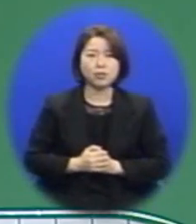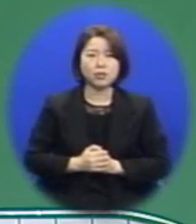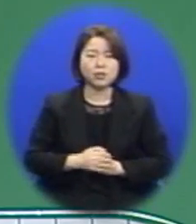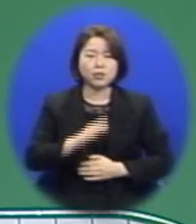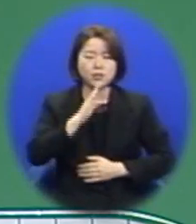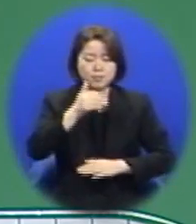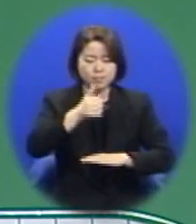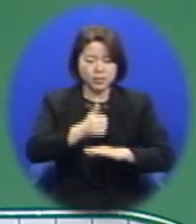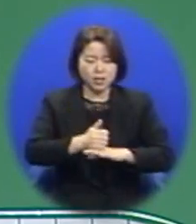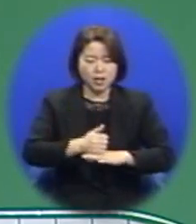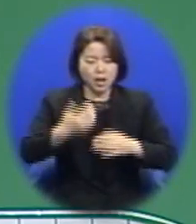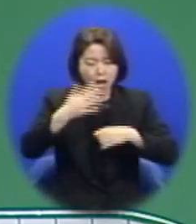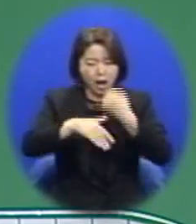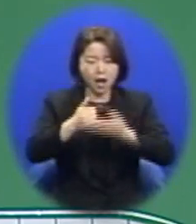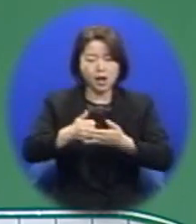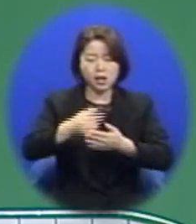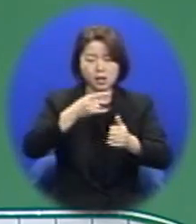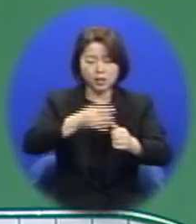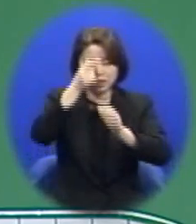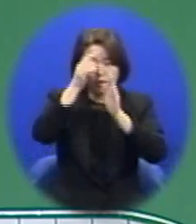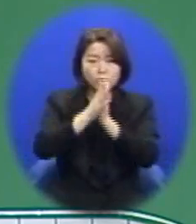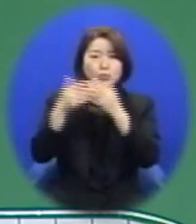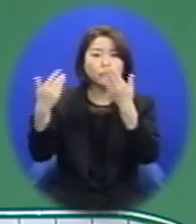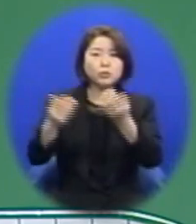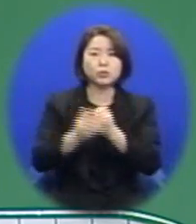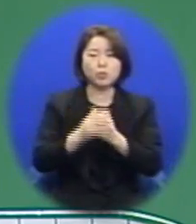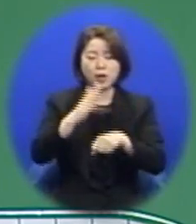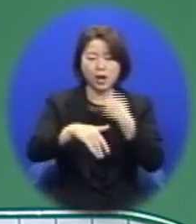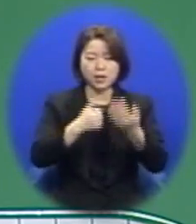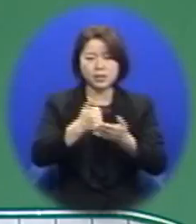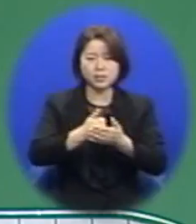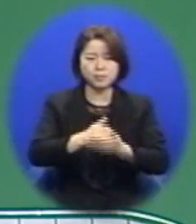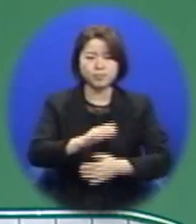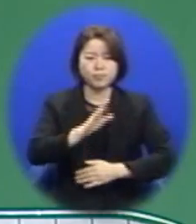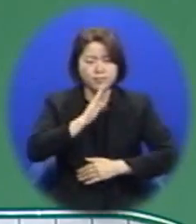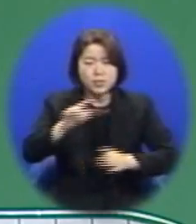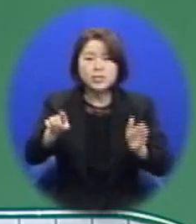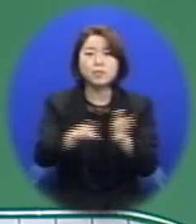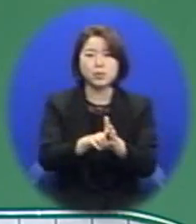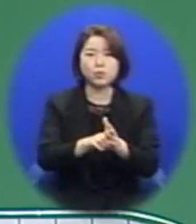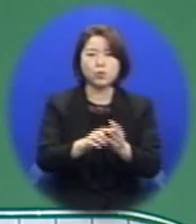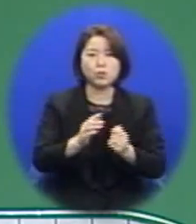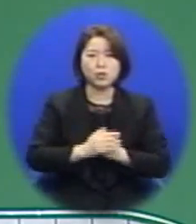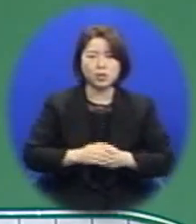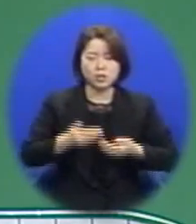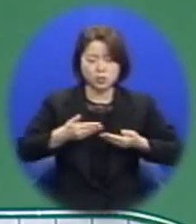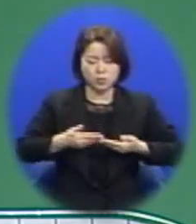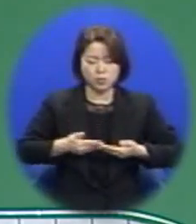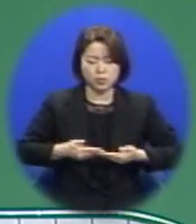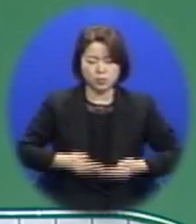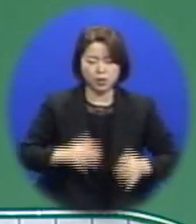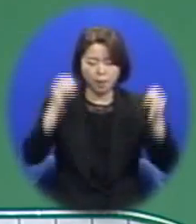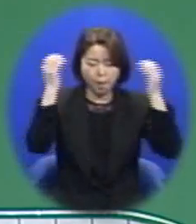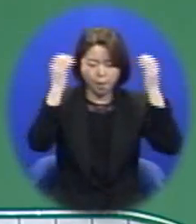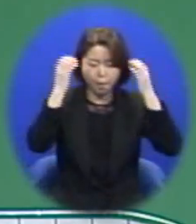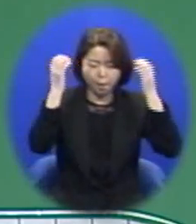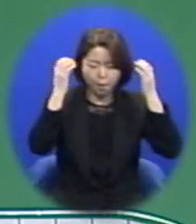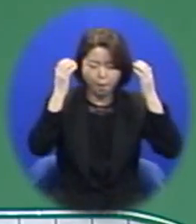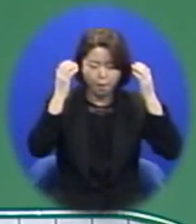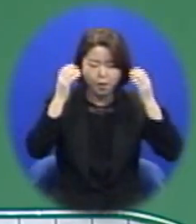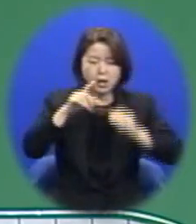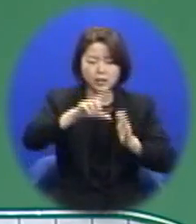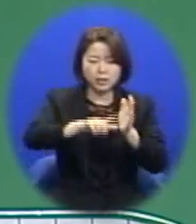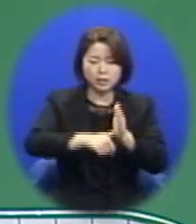결사적으로 하나님께 기도하고 하나님을 절대적으로 신뢰하고 그리고 묵묵히 고난과 시련의 때를